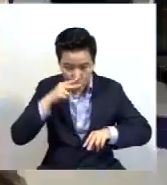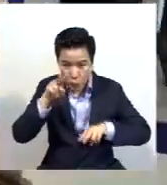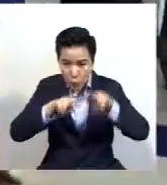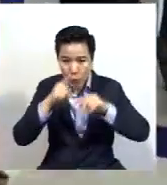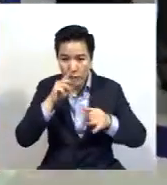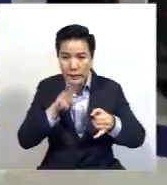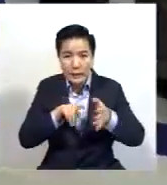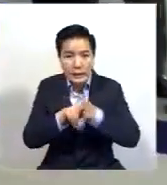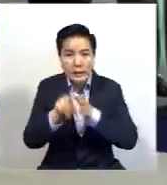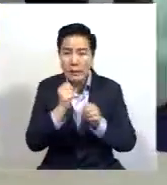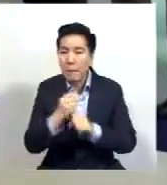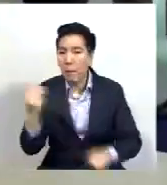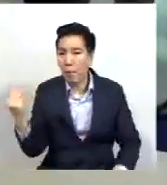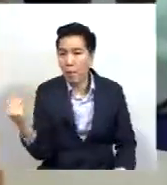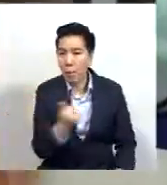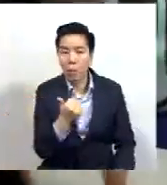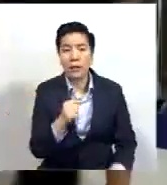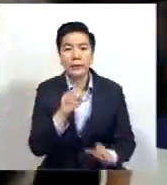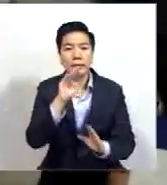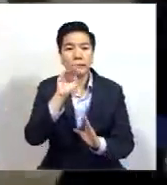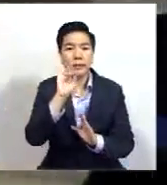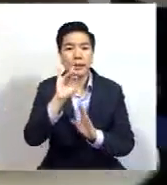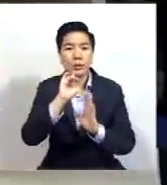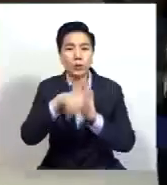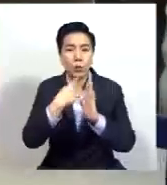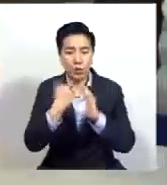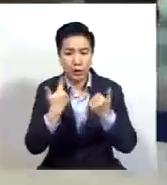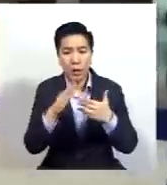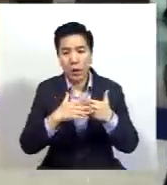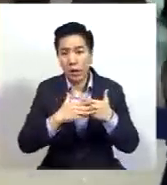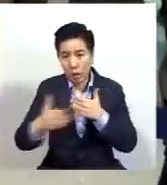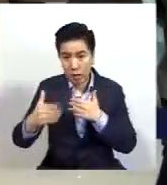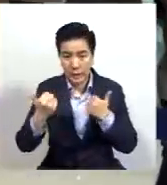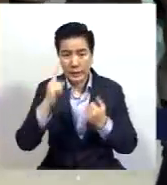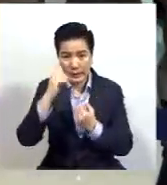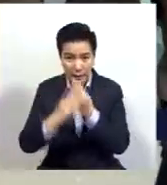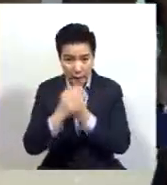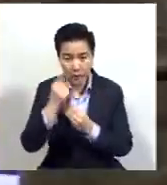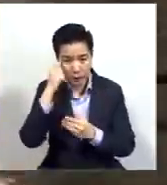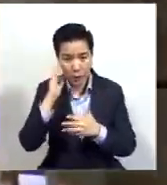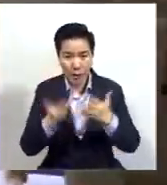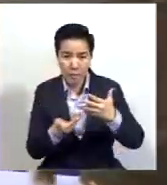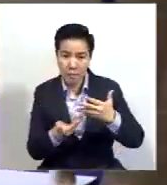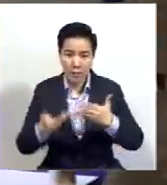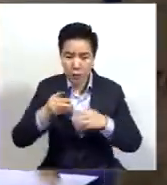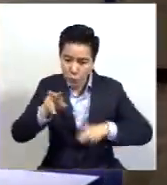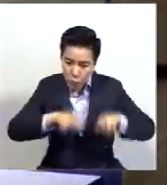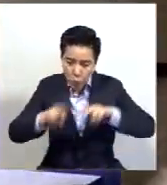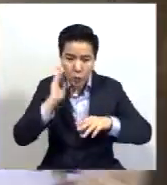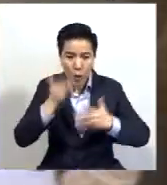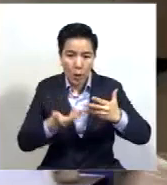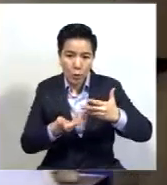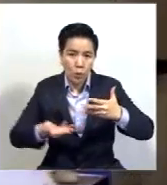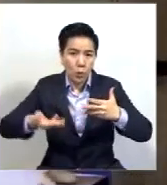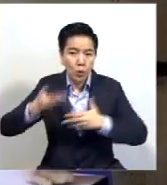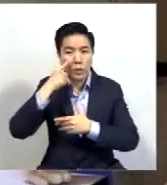ยันเชื้อได้รวดเร็วภายในเวลาไม่เกิน48ชั่วโมงและหลังจากนั้น1สัปดาห์ก็จะได้ยกระดับการตรวจคัดกรองขึ้น